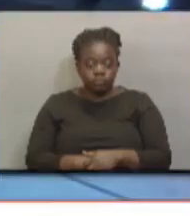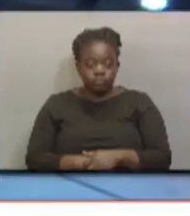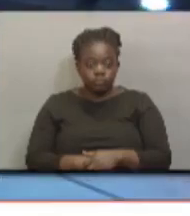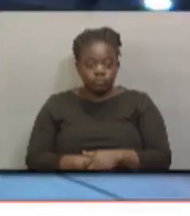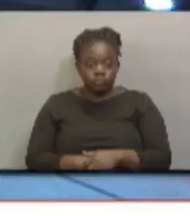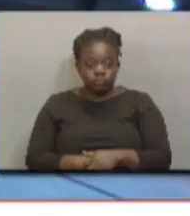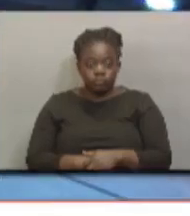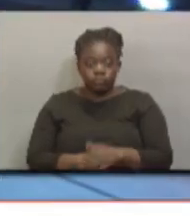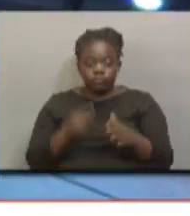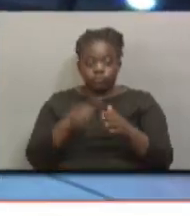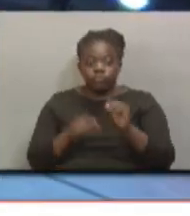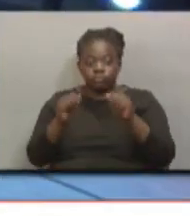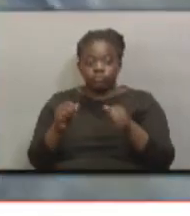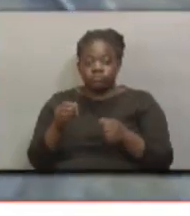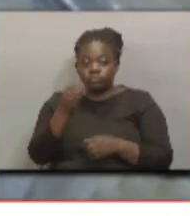And be able